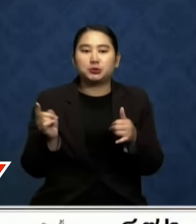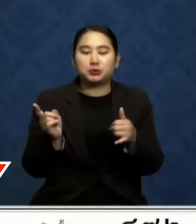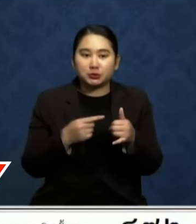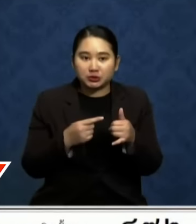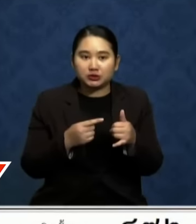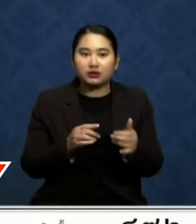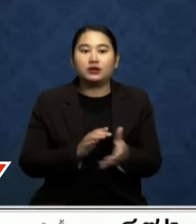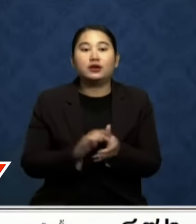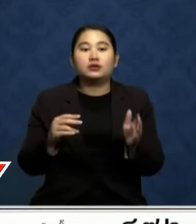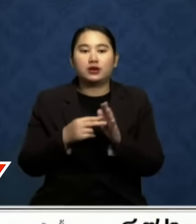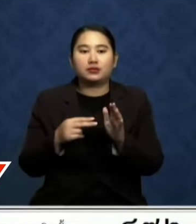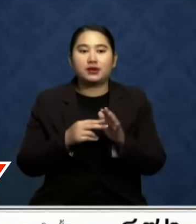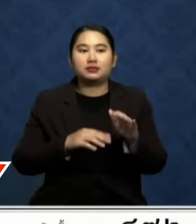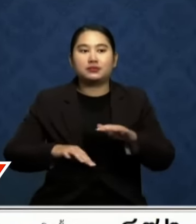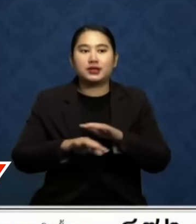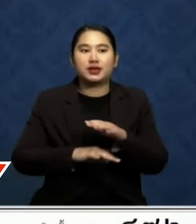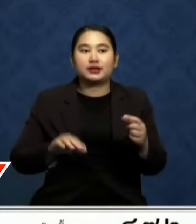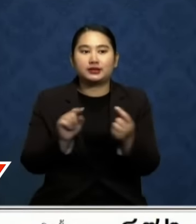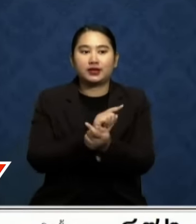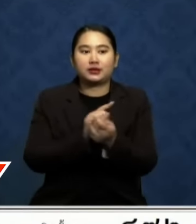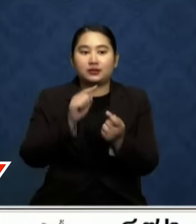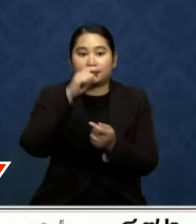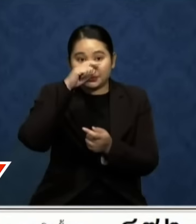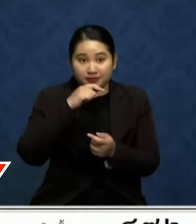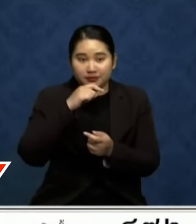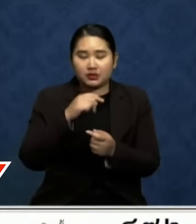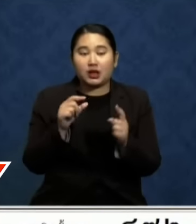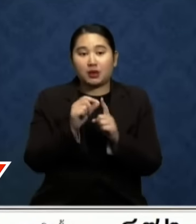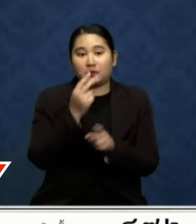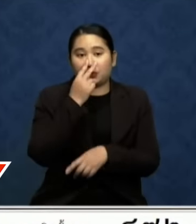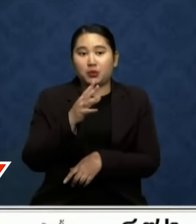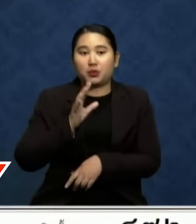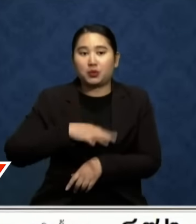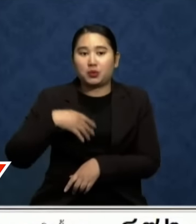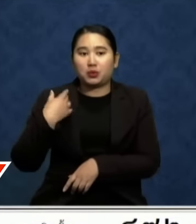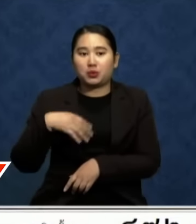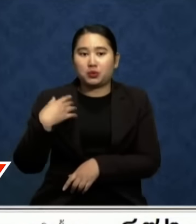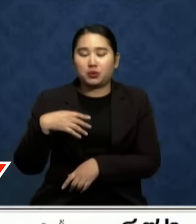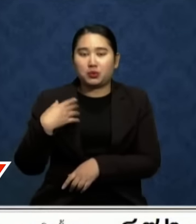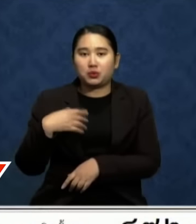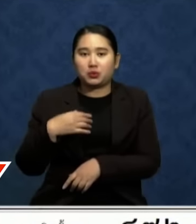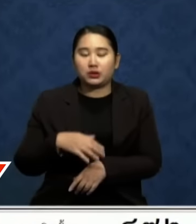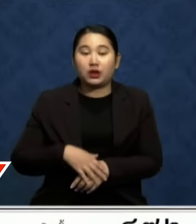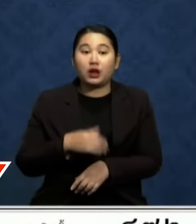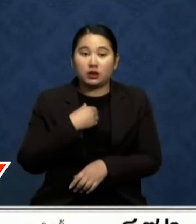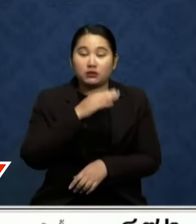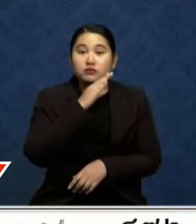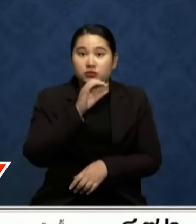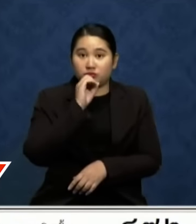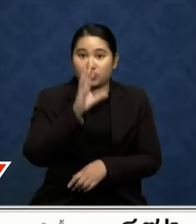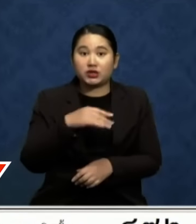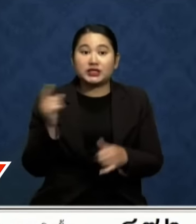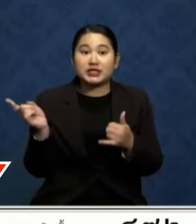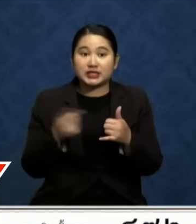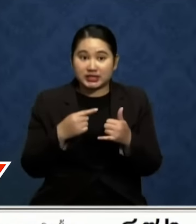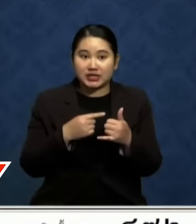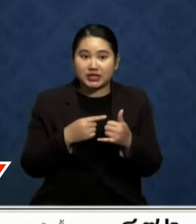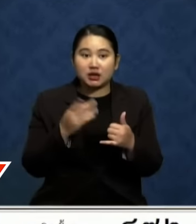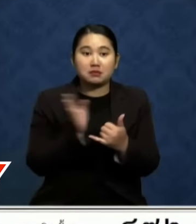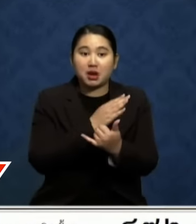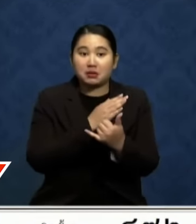ป็นรากฐานของสังคมไทยคำนี้น่ากลัวมากนะคะท่านประธานถ้าเราบอกว่าการเคี่ยนตีการทำร้